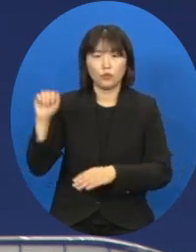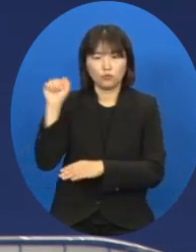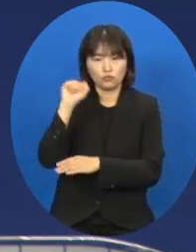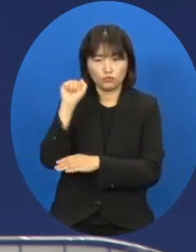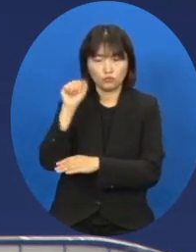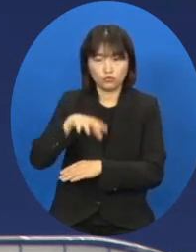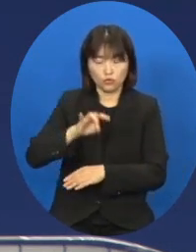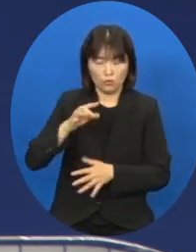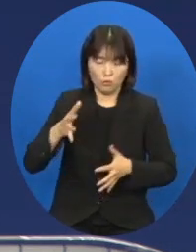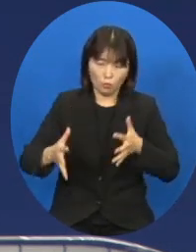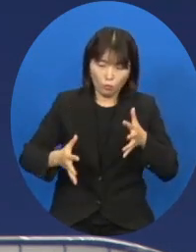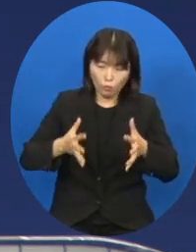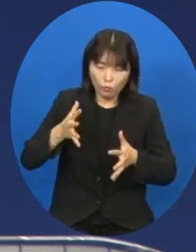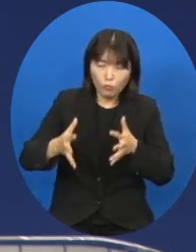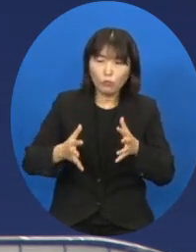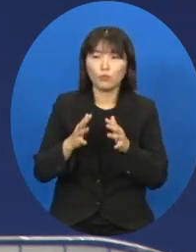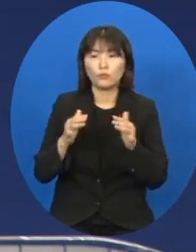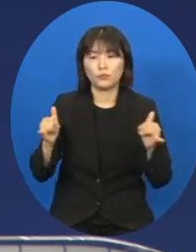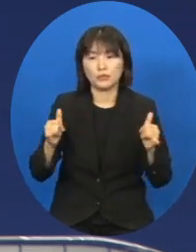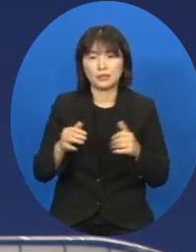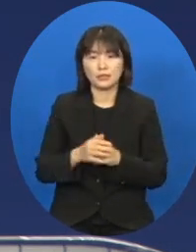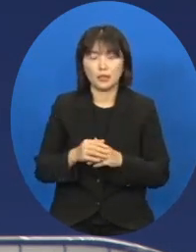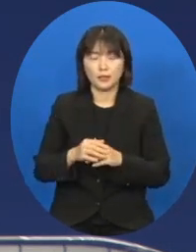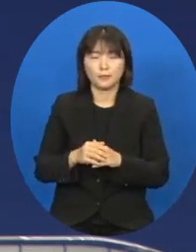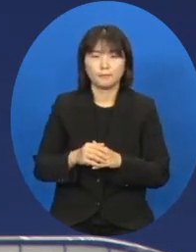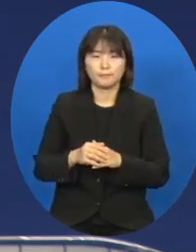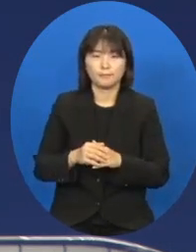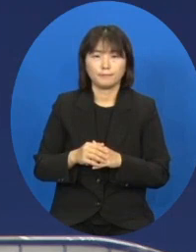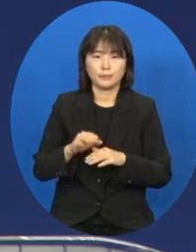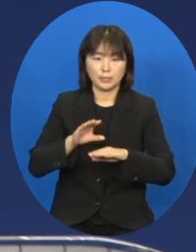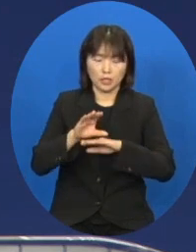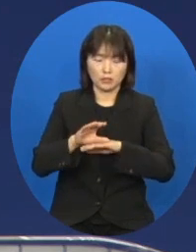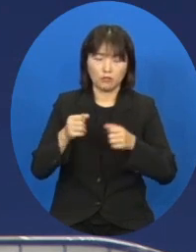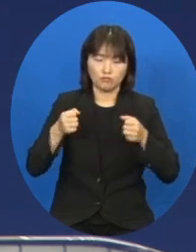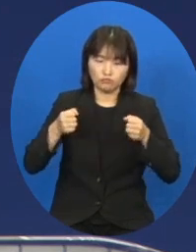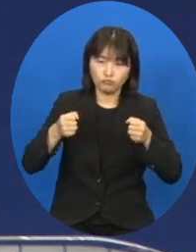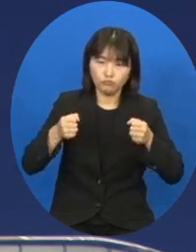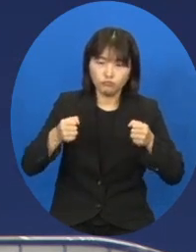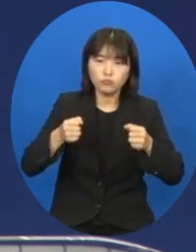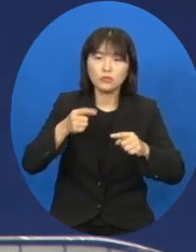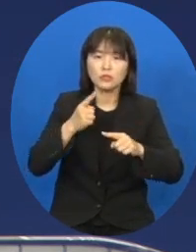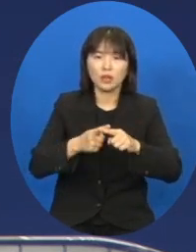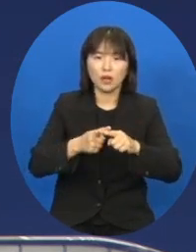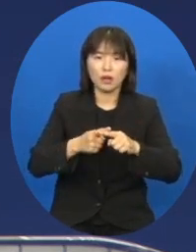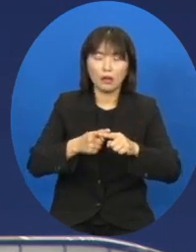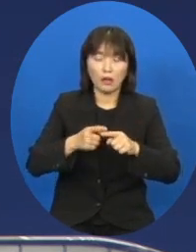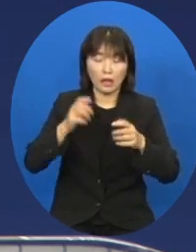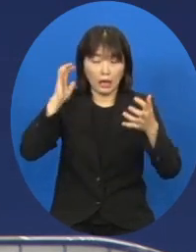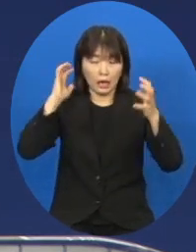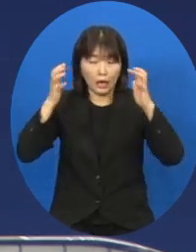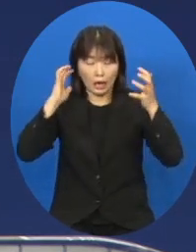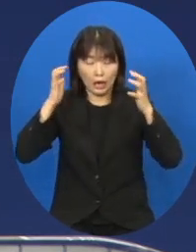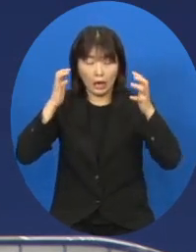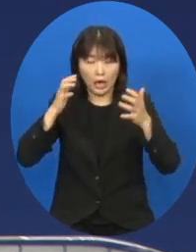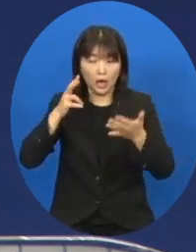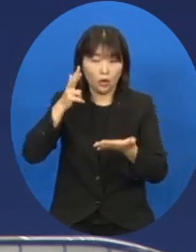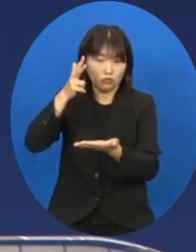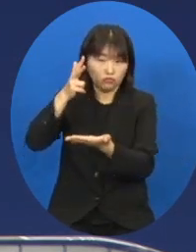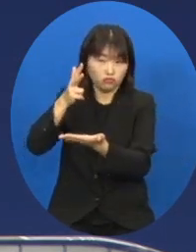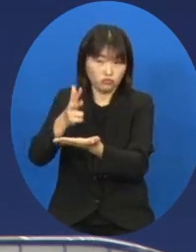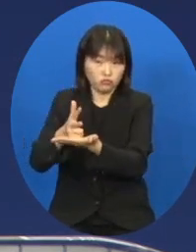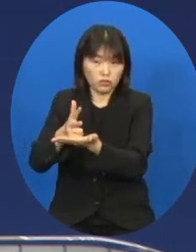배운 초보자가 차를 운전해 가다가 아주 복잡한 주차장에 차를 주차하려고